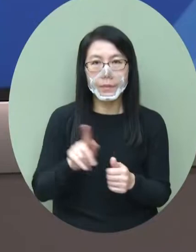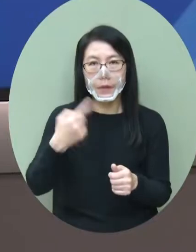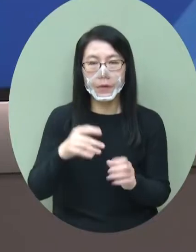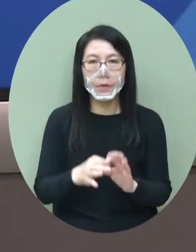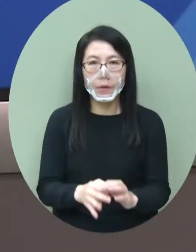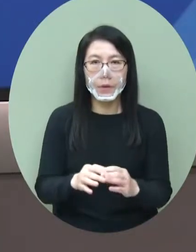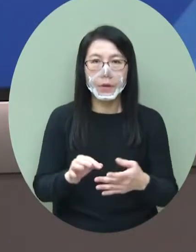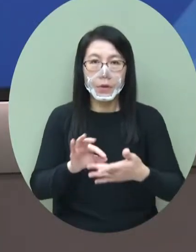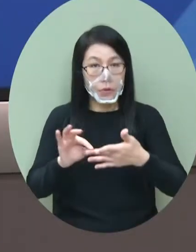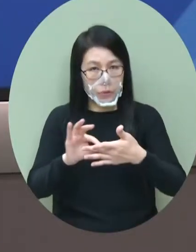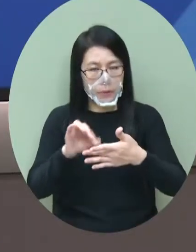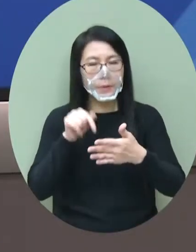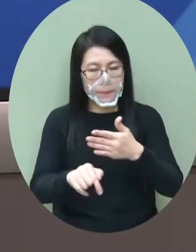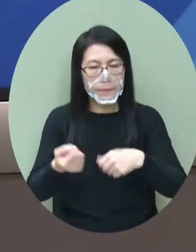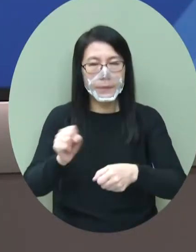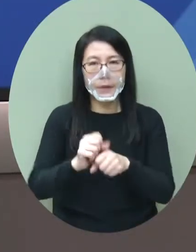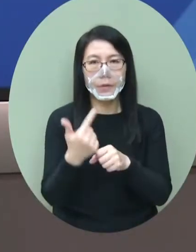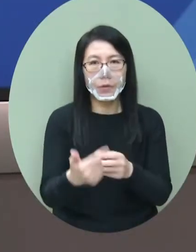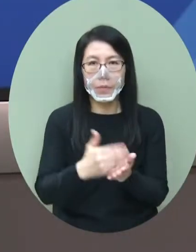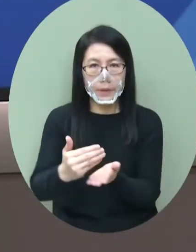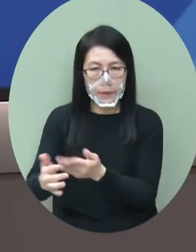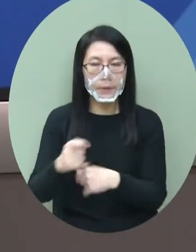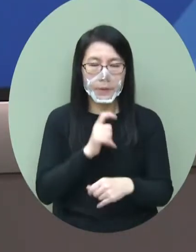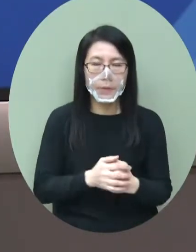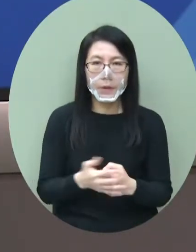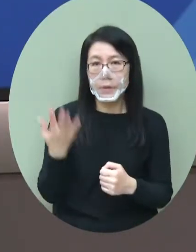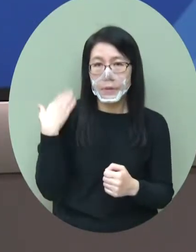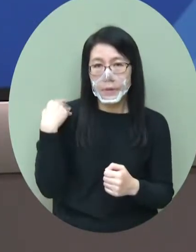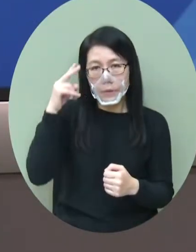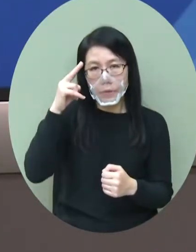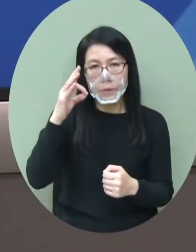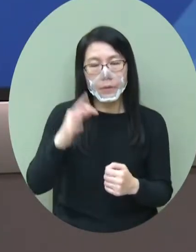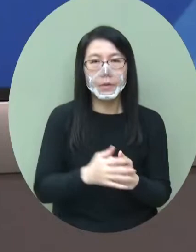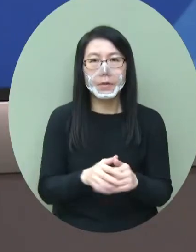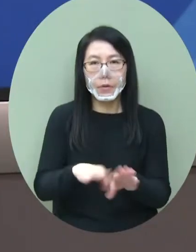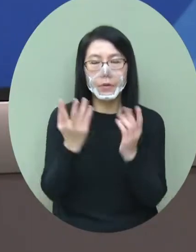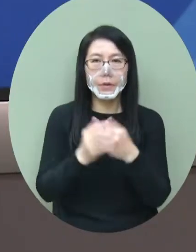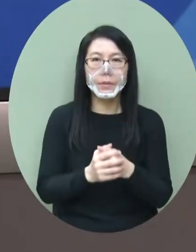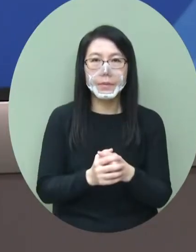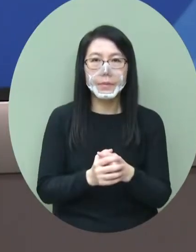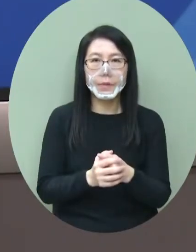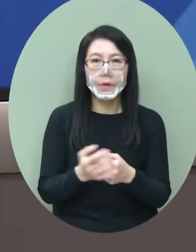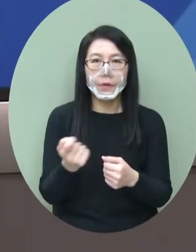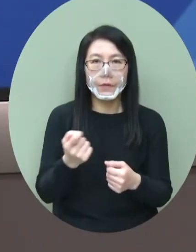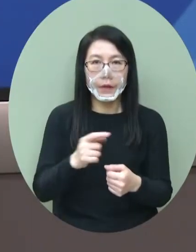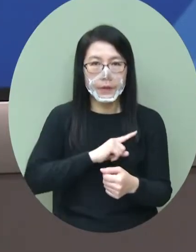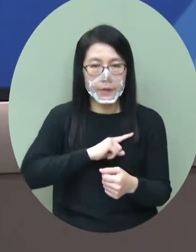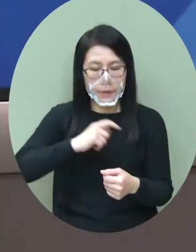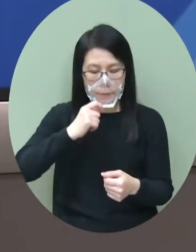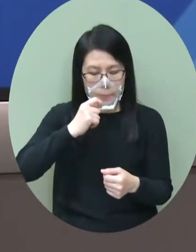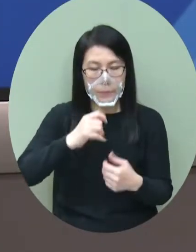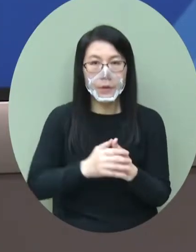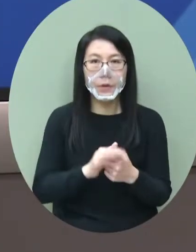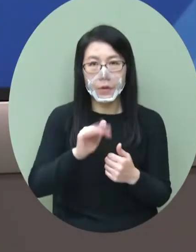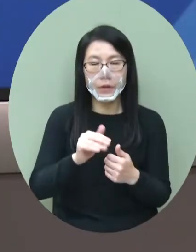增加了很多。另外就是院舍数目也是增加了，过去的两三天开始，随着我们用这个快速